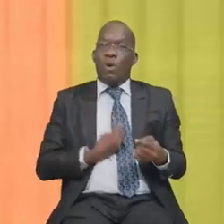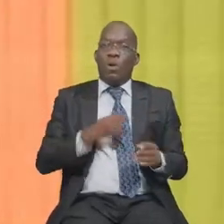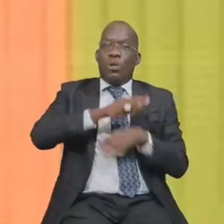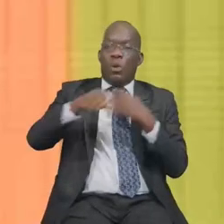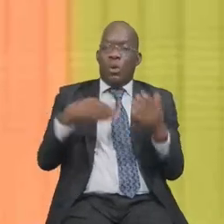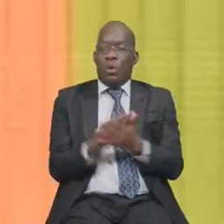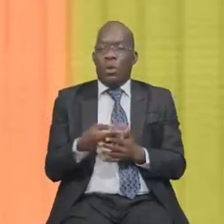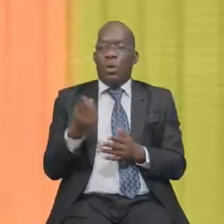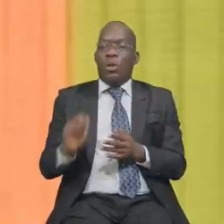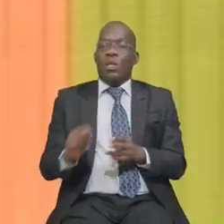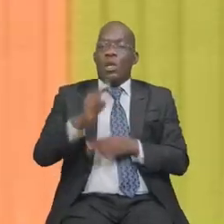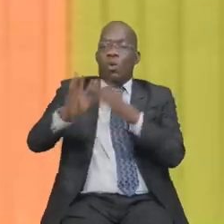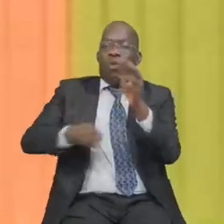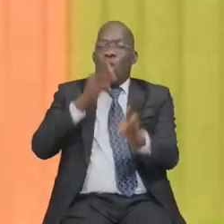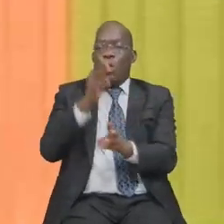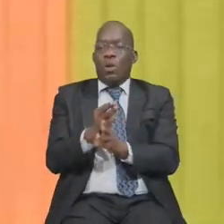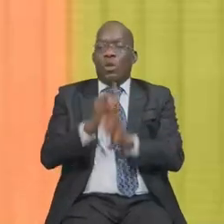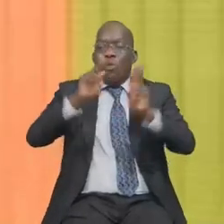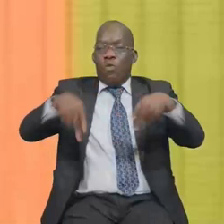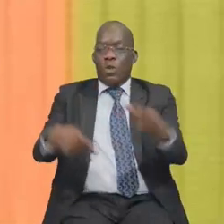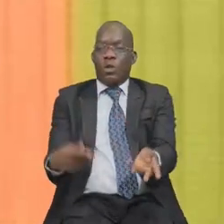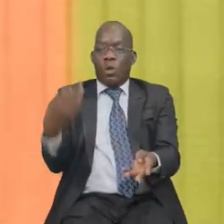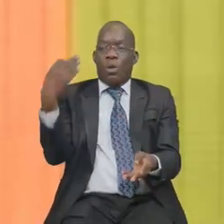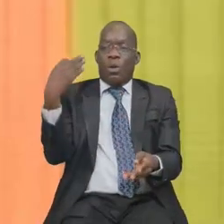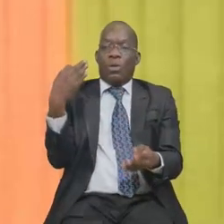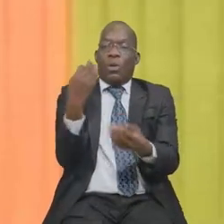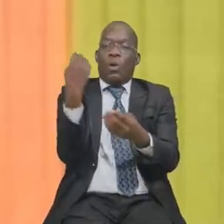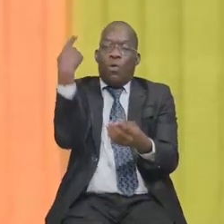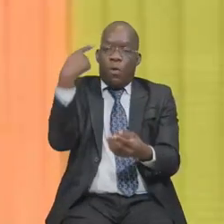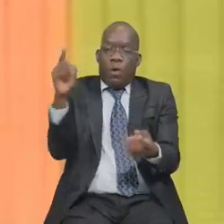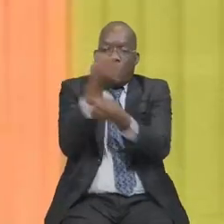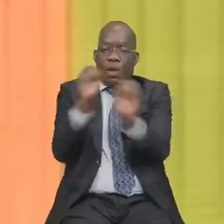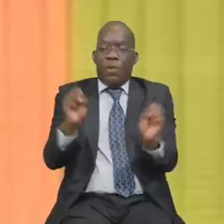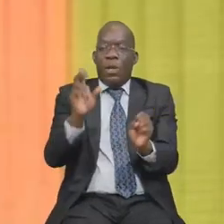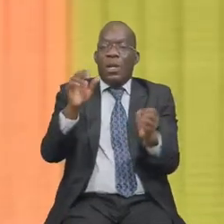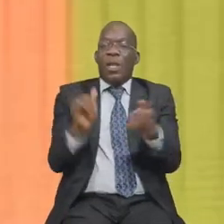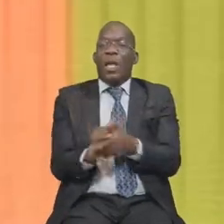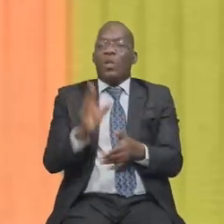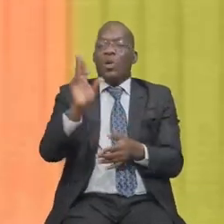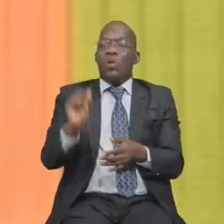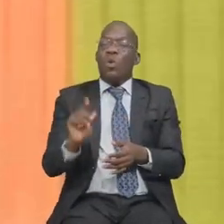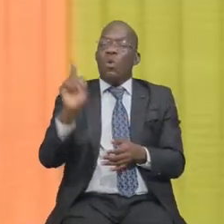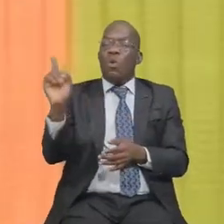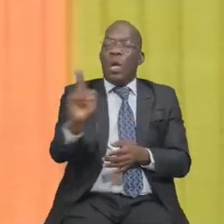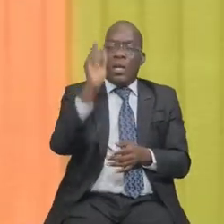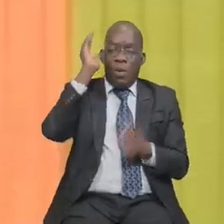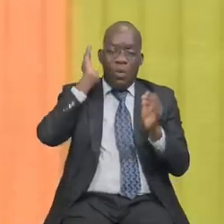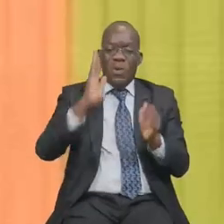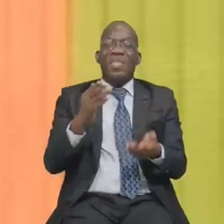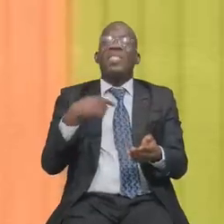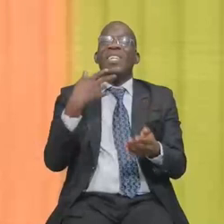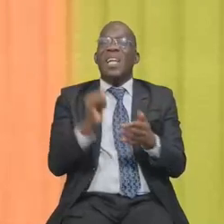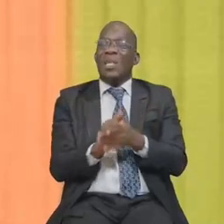La provision universelle pour le salut. Personne ne peut dire, peut-être le salut n'est pas pour